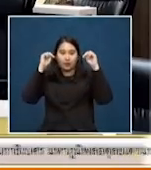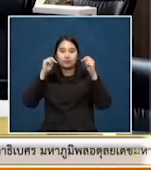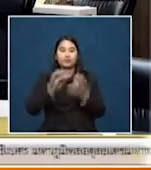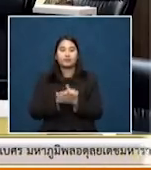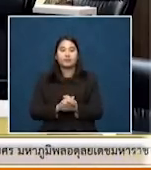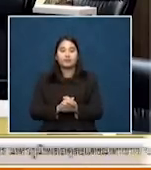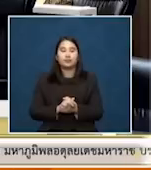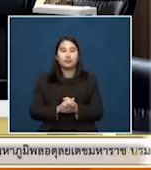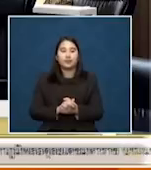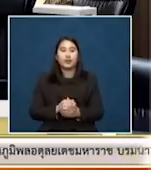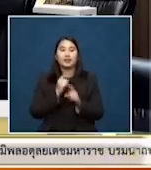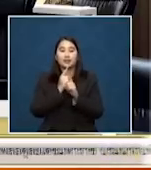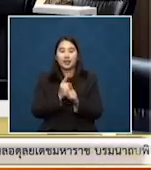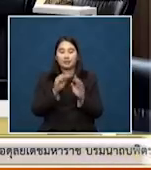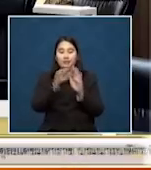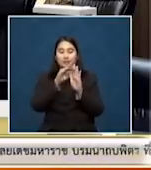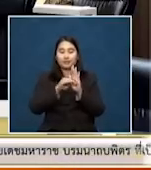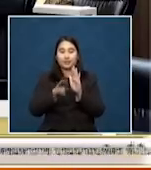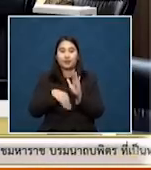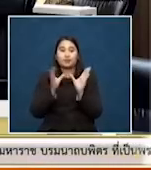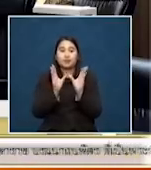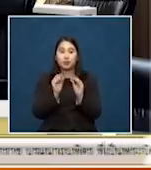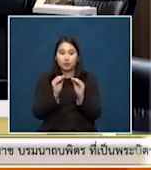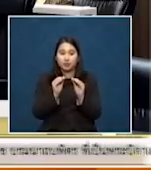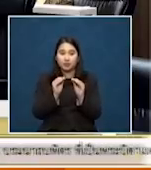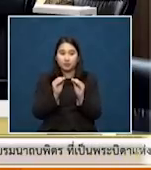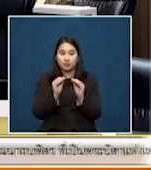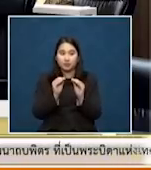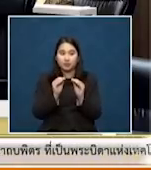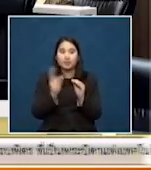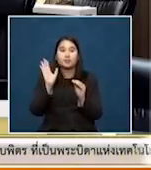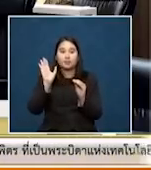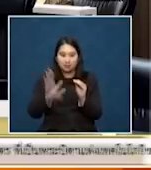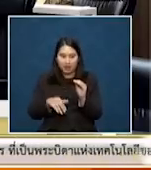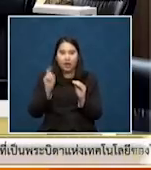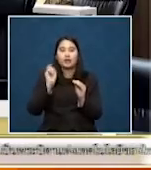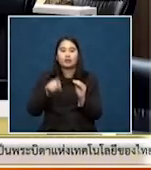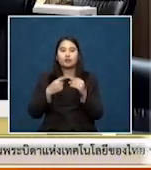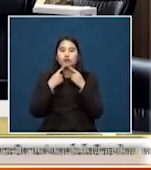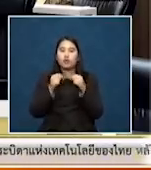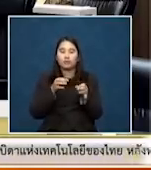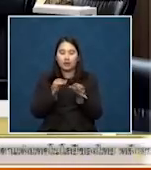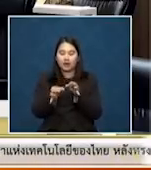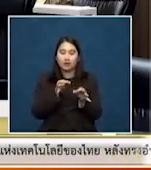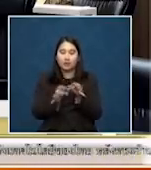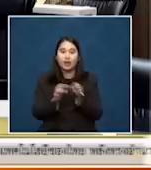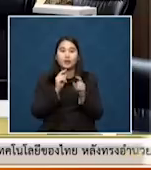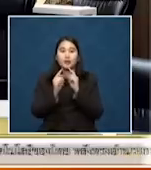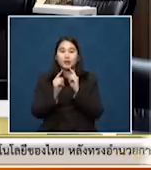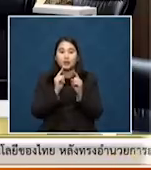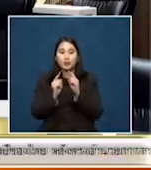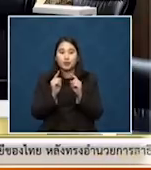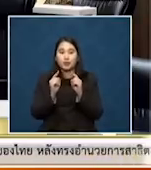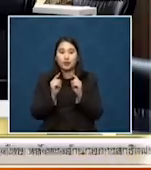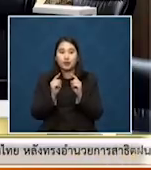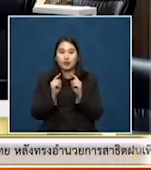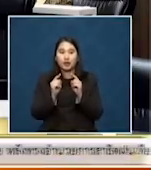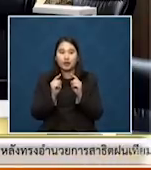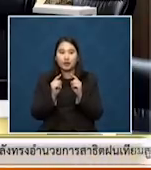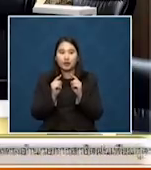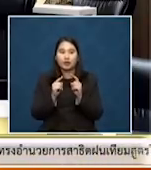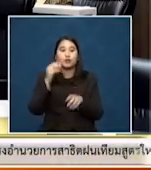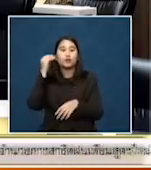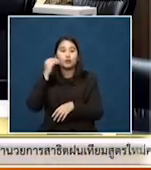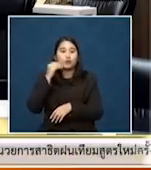ที่มันกำลังอยู่ข้างล่างและทำอะไรกันข้อแรกก่อนนายโตโต้คุณโตโต้คุณสถาบันเรียกคุณเนี่ย